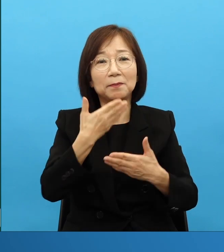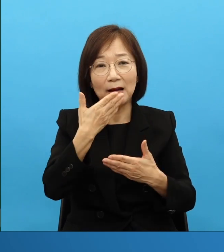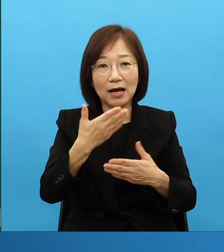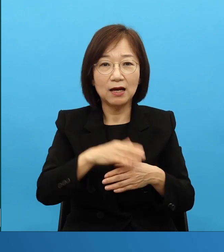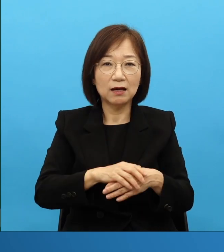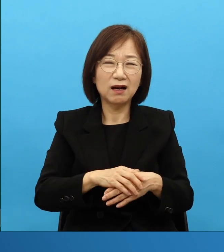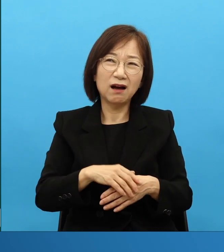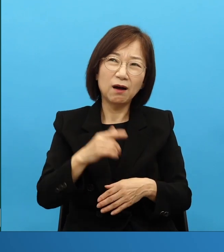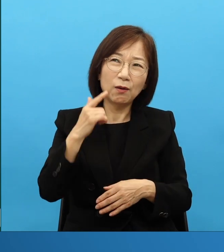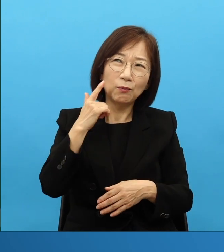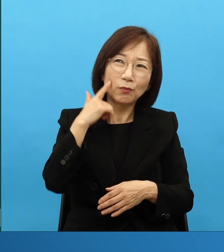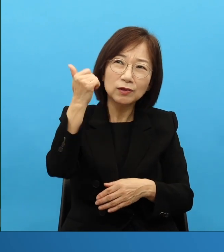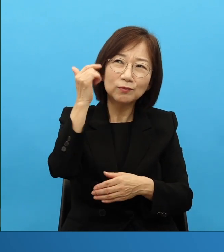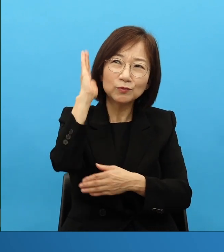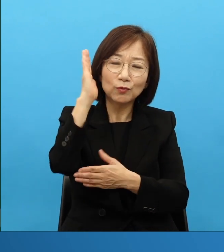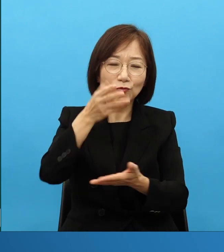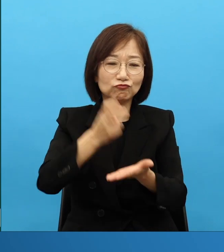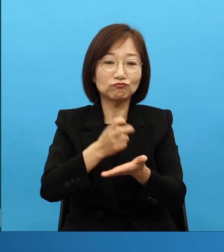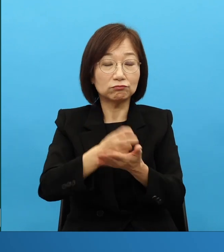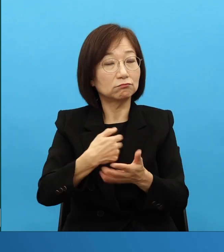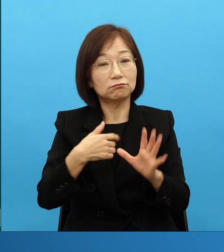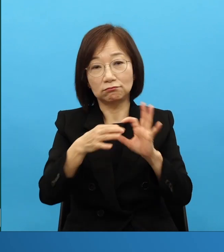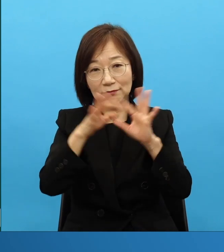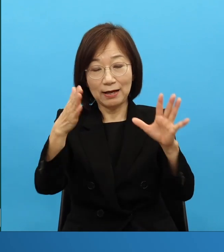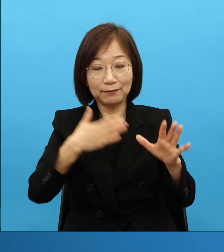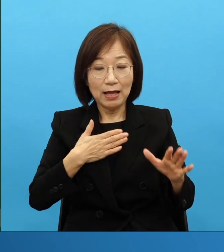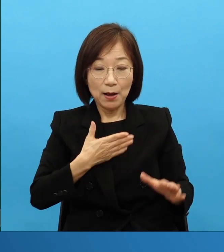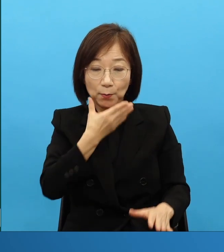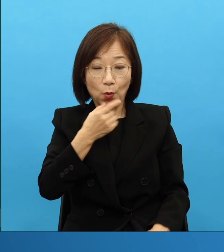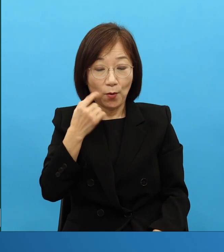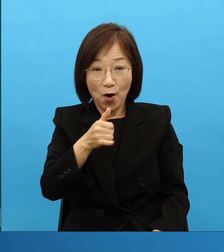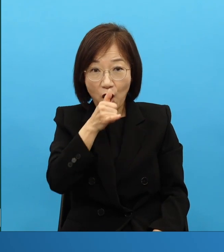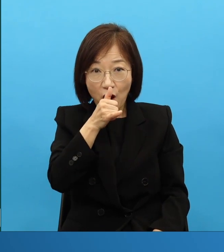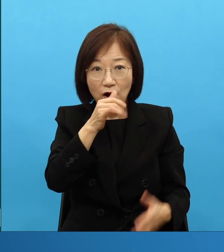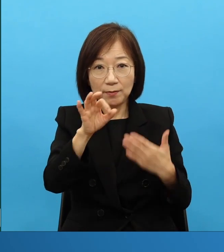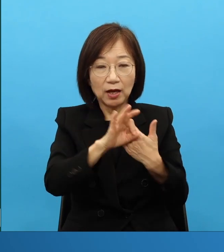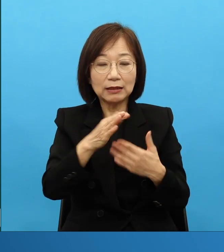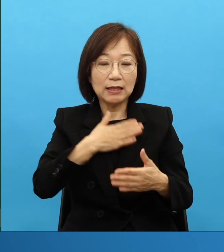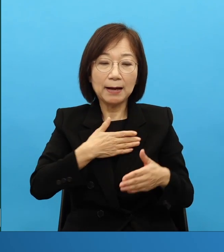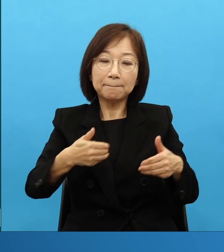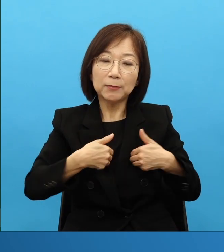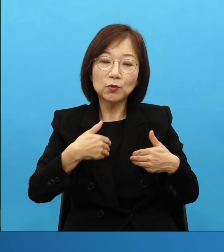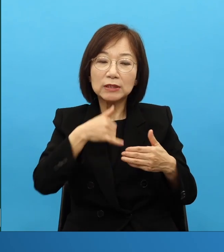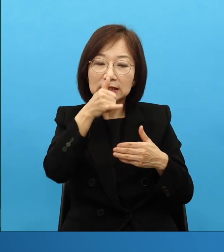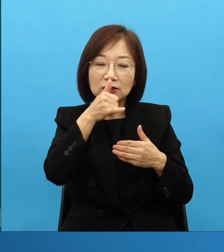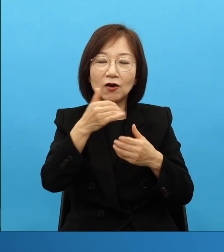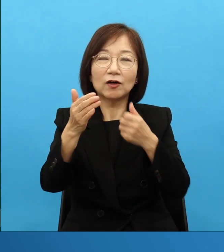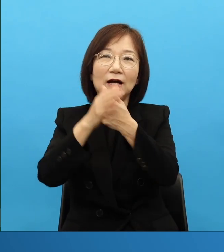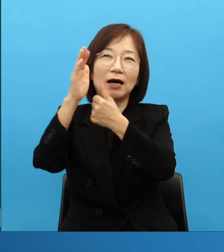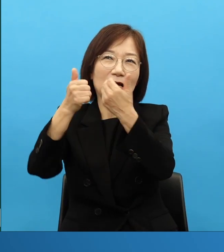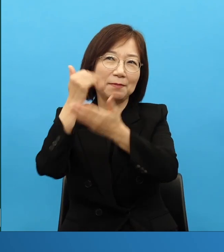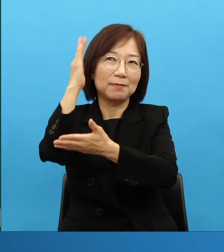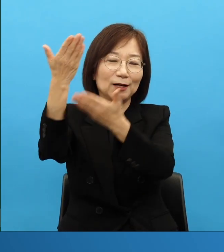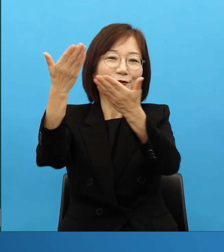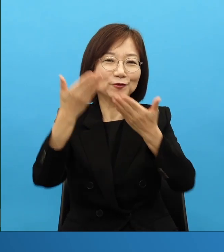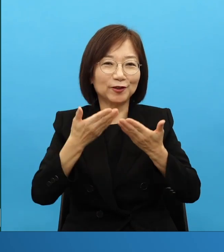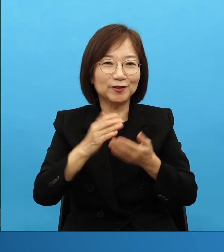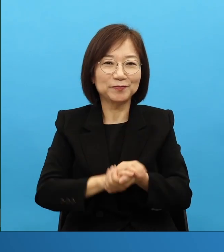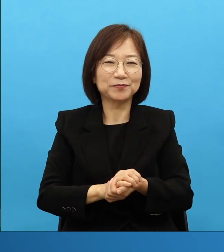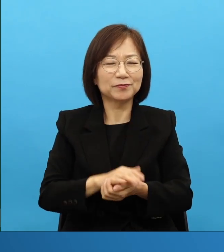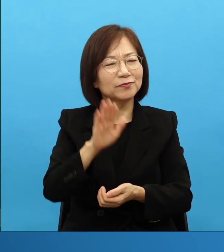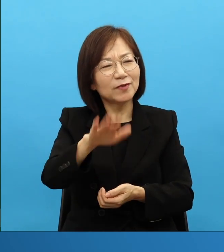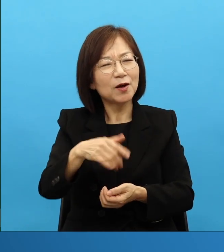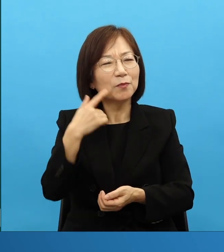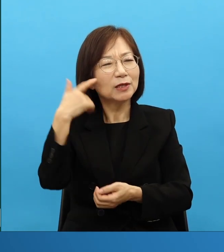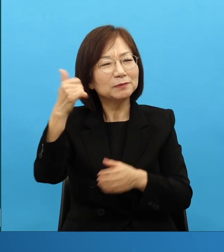목사님 설교가 너무 율법적이야. 상관없습니다. 내가 복음이 돼 있으면 필요하기 때문에 하나님 주시는 겁니다. 우리 목사님은 세상 얘기를 너무 많이